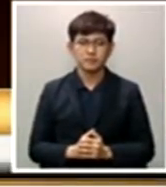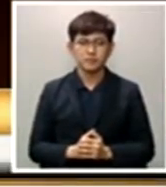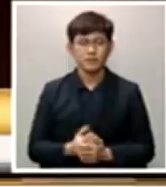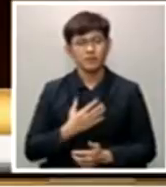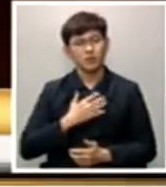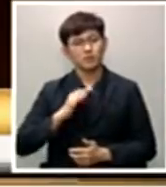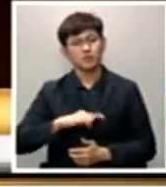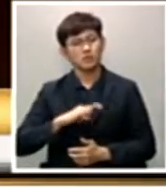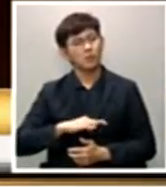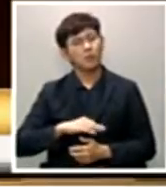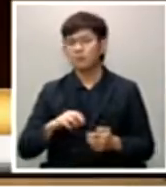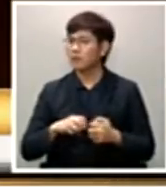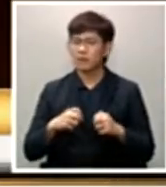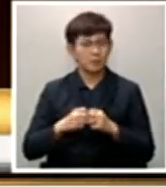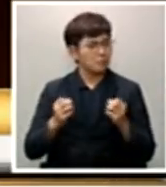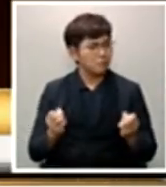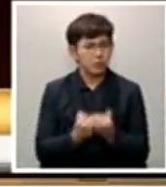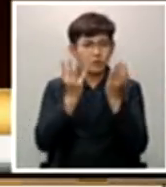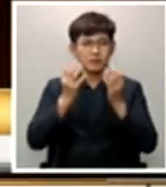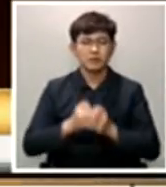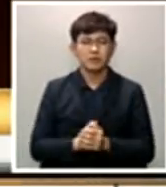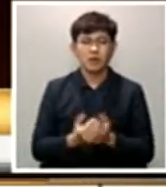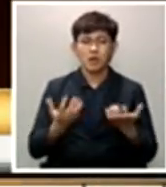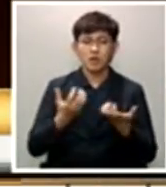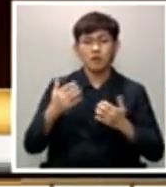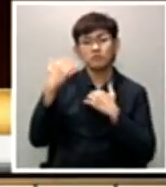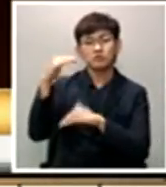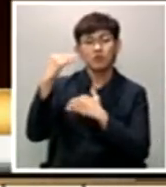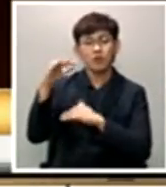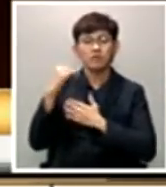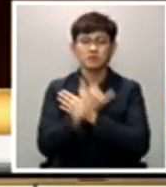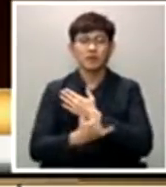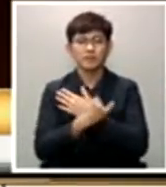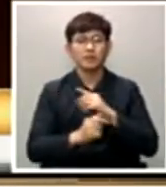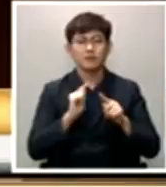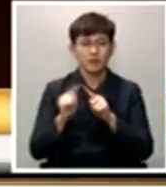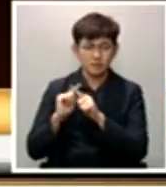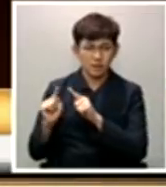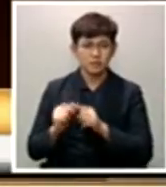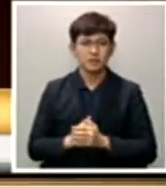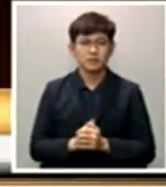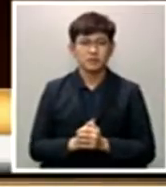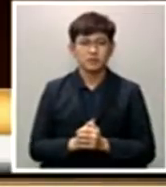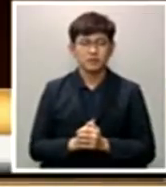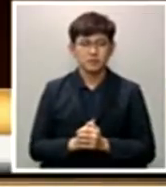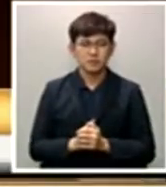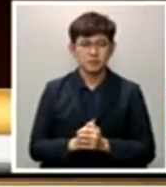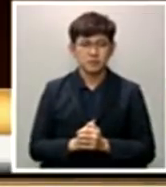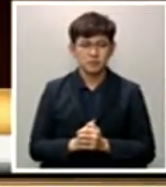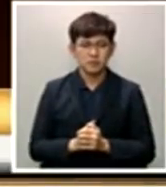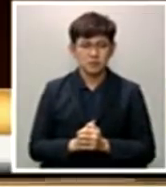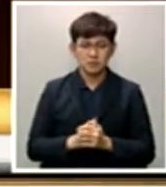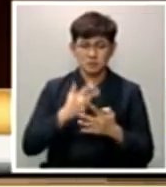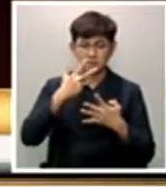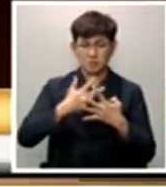ากส่งออกติดลบตลอดทุกประเทศไตรมาส1เราติดลบถึง